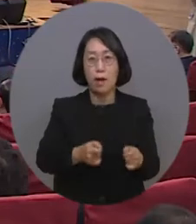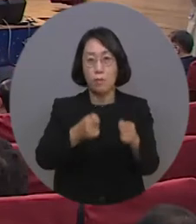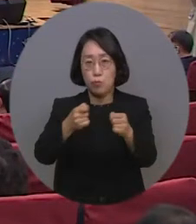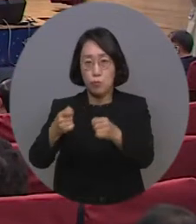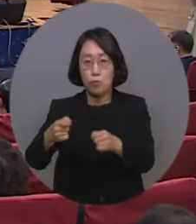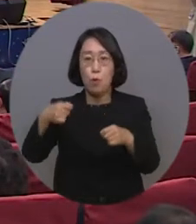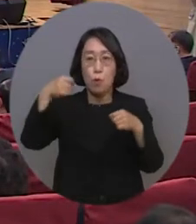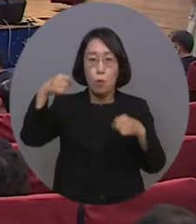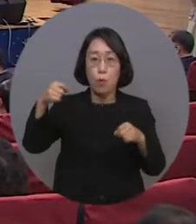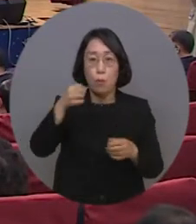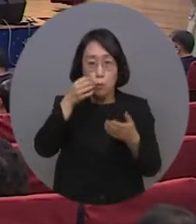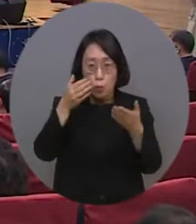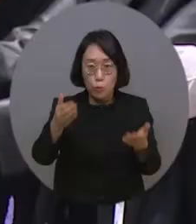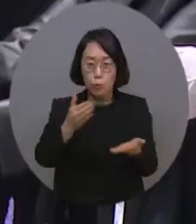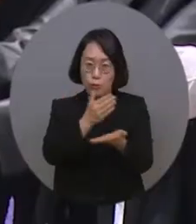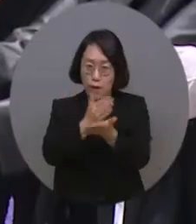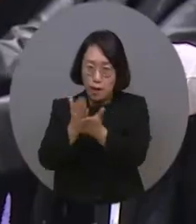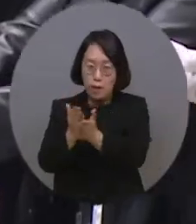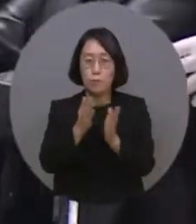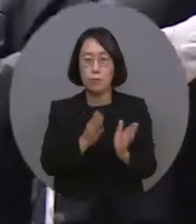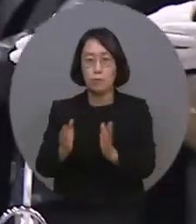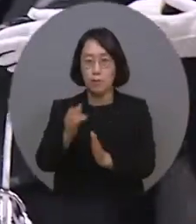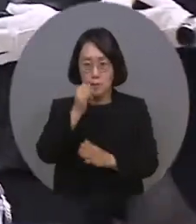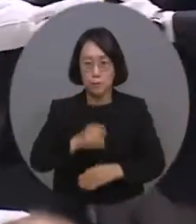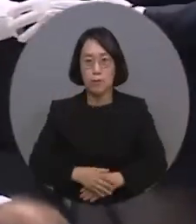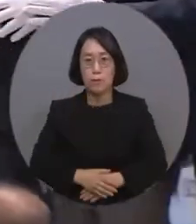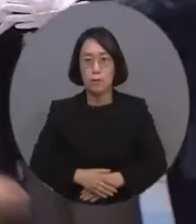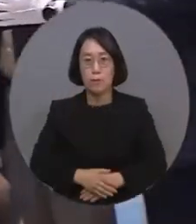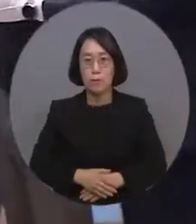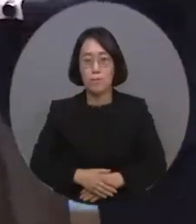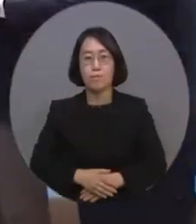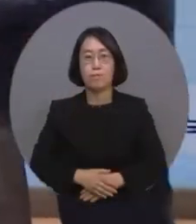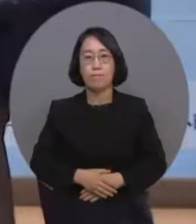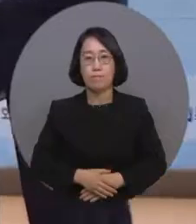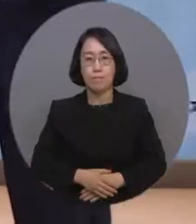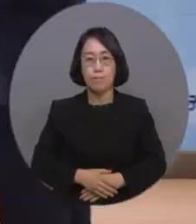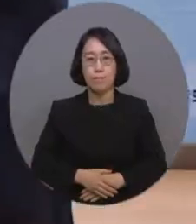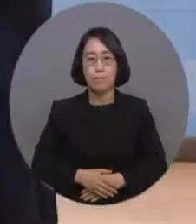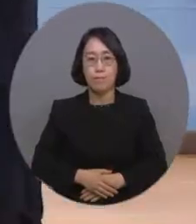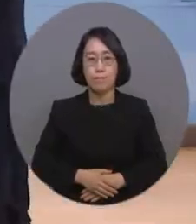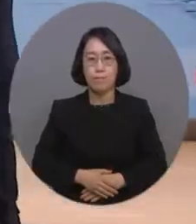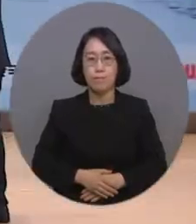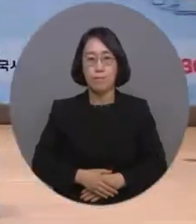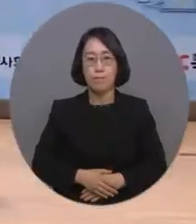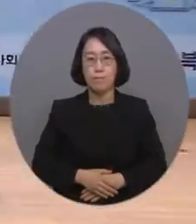등 다채로운 행사가 이어졌습니다. 복지TV 뉴스 박순용입니다.